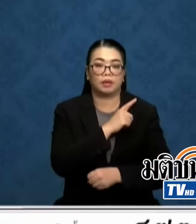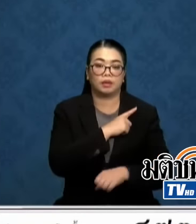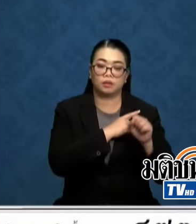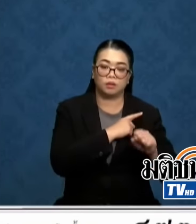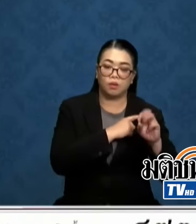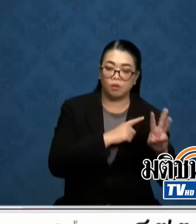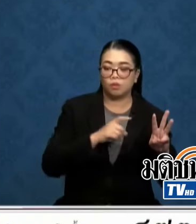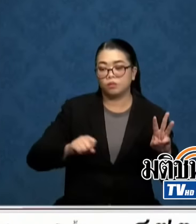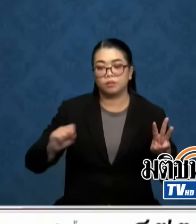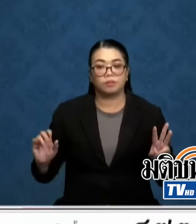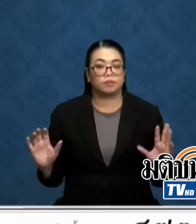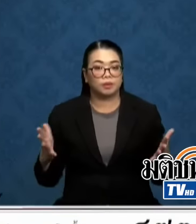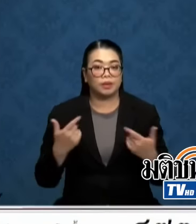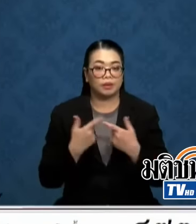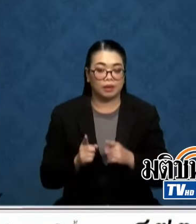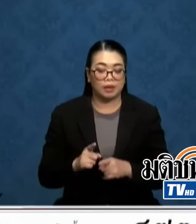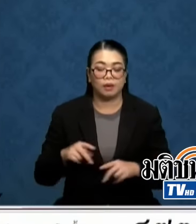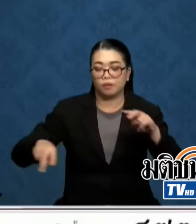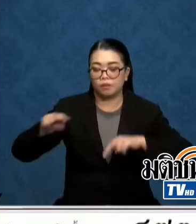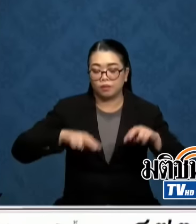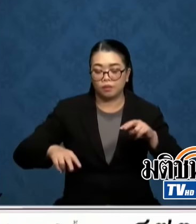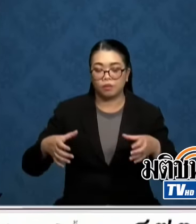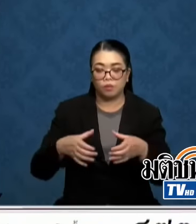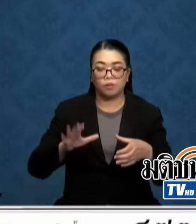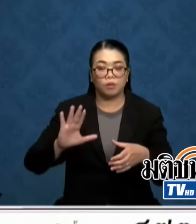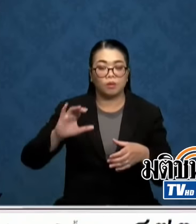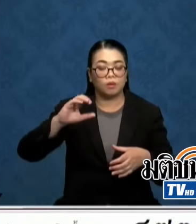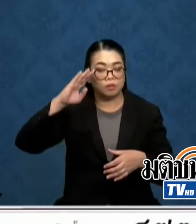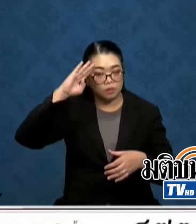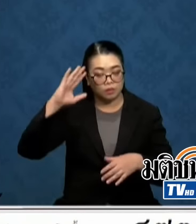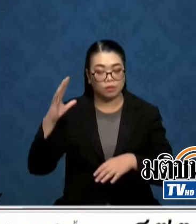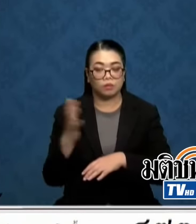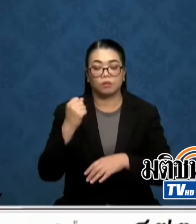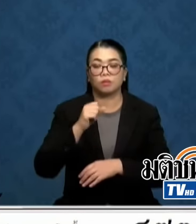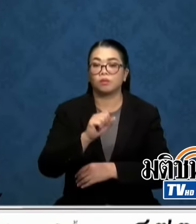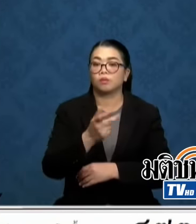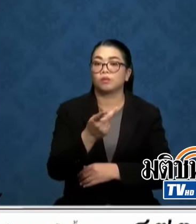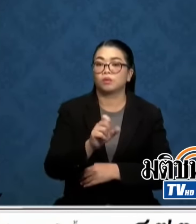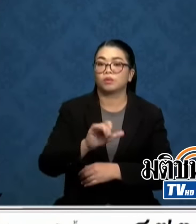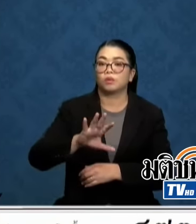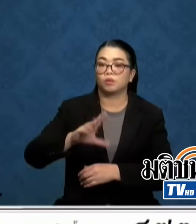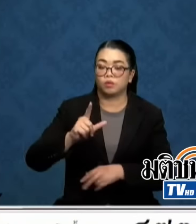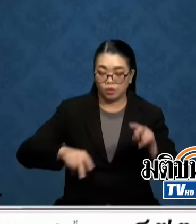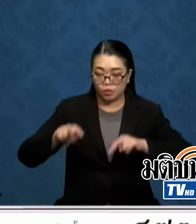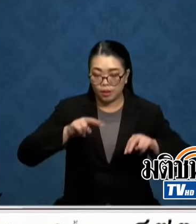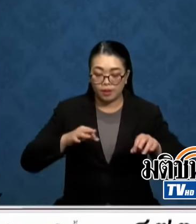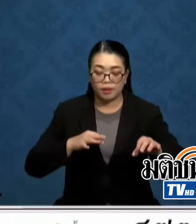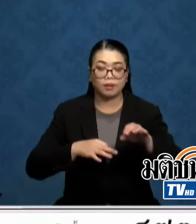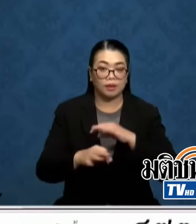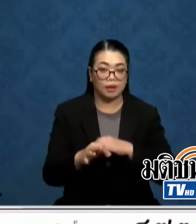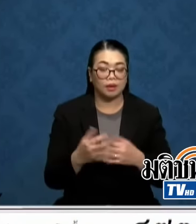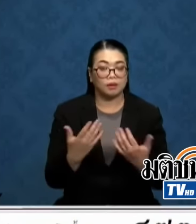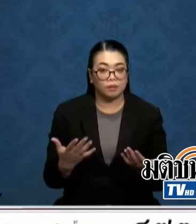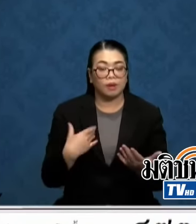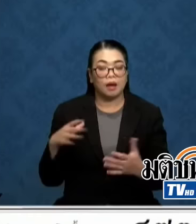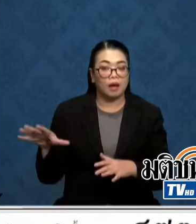นิติบัญญัติแต่มีคณะรักษาความสงบแห่งชาติเข้ามาใช้อำนาจรัฐาธิปัตย์แทนซึ่งแม้